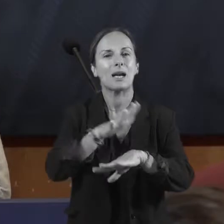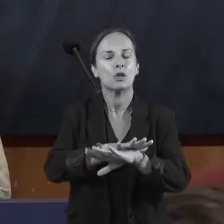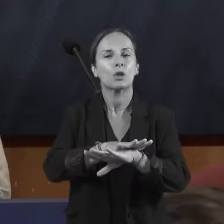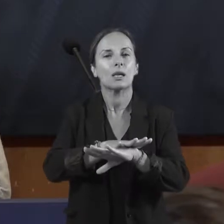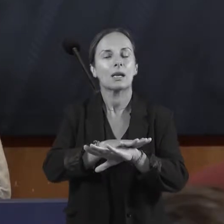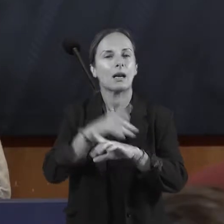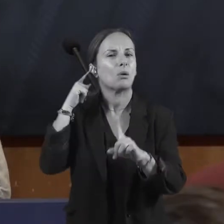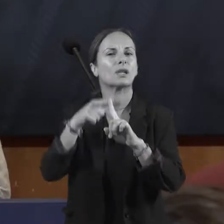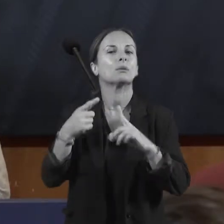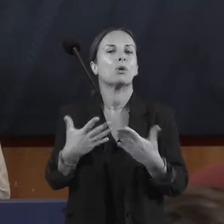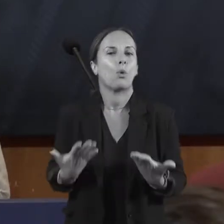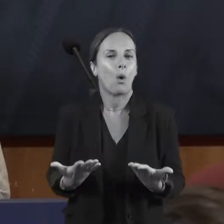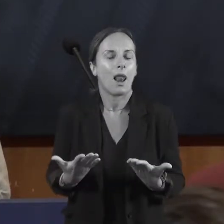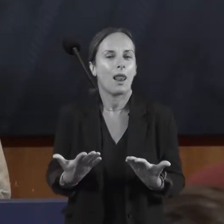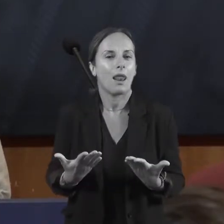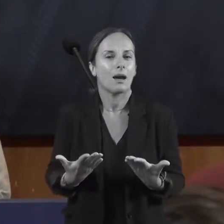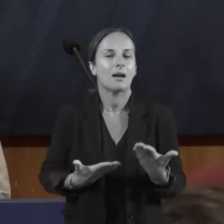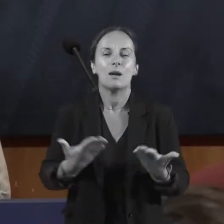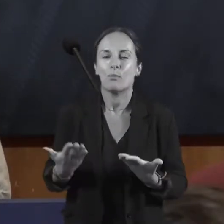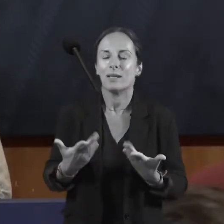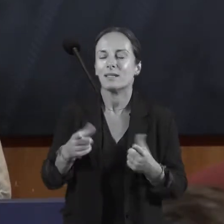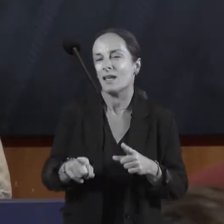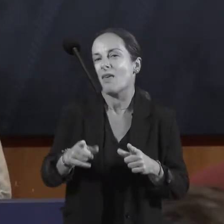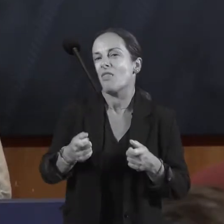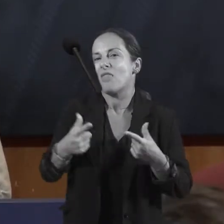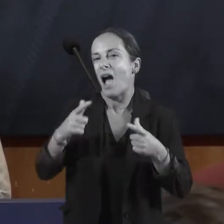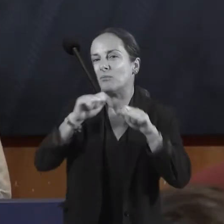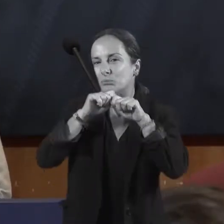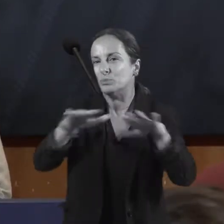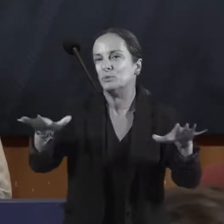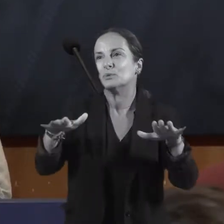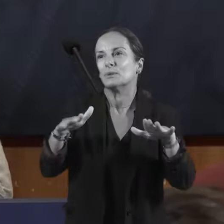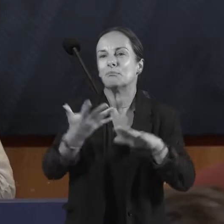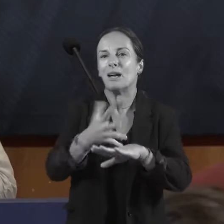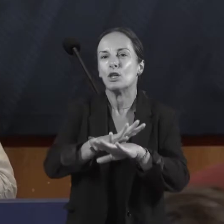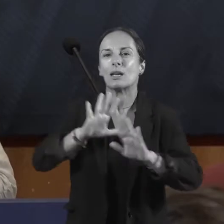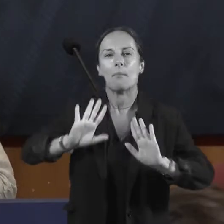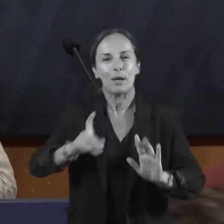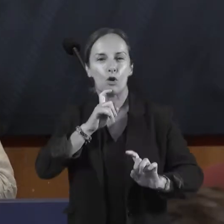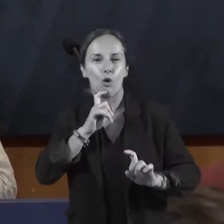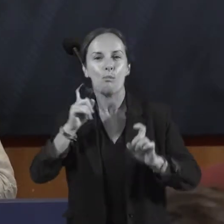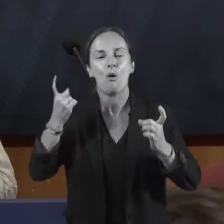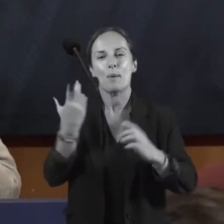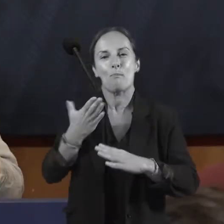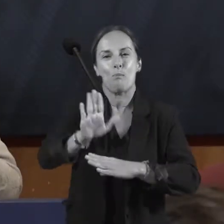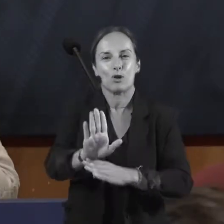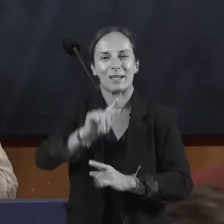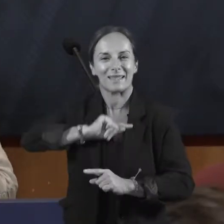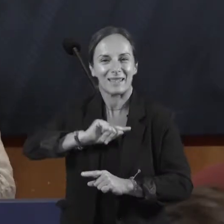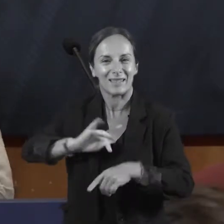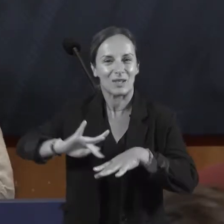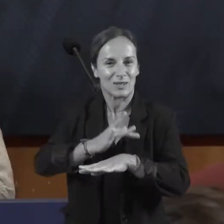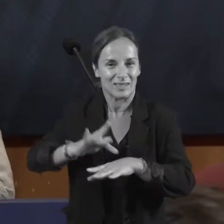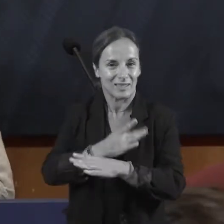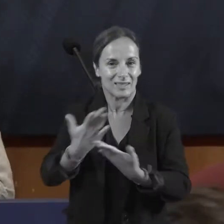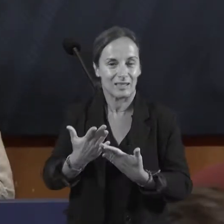conèixer Mallorca des dels sentits, des de les emocions, conèixer, viure l'experiència de Mallorca des d'un altre punt de vista, que per la